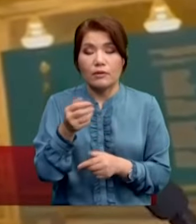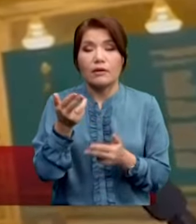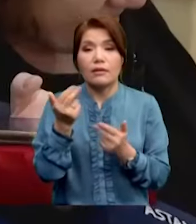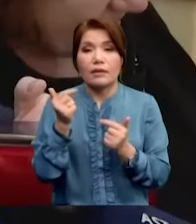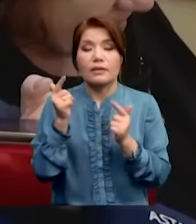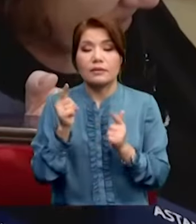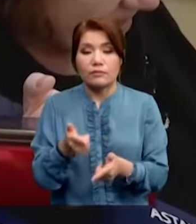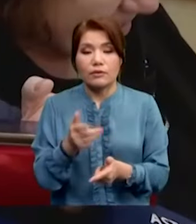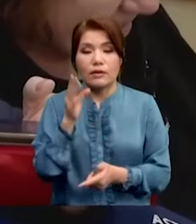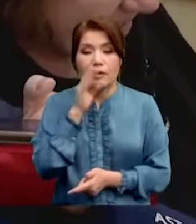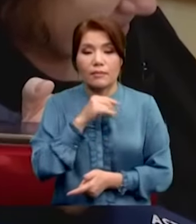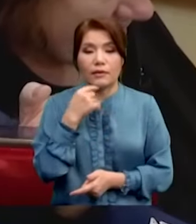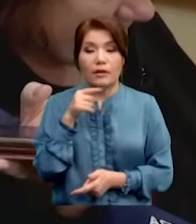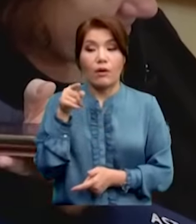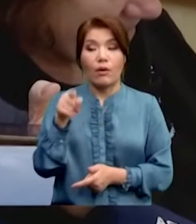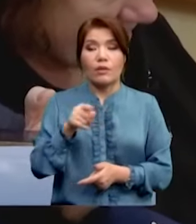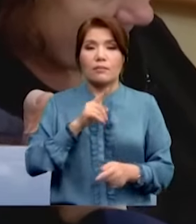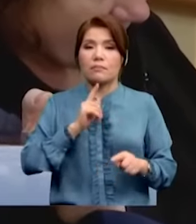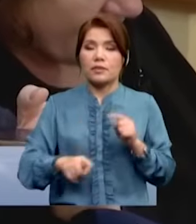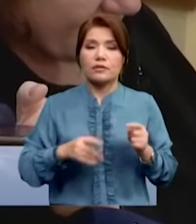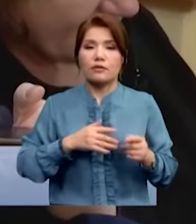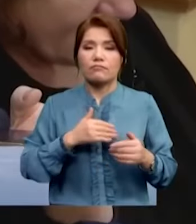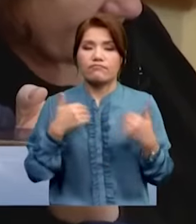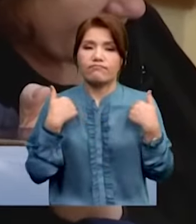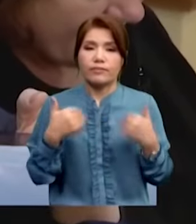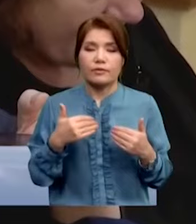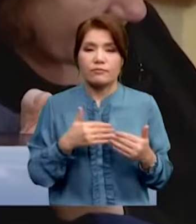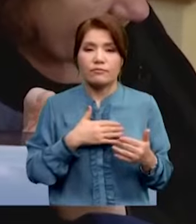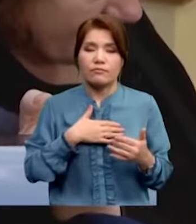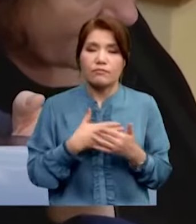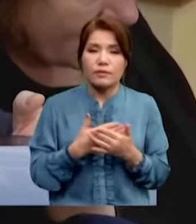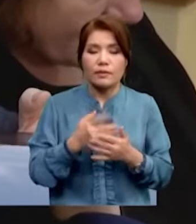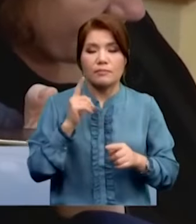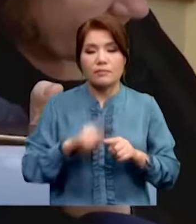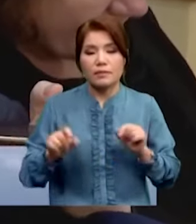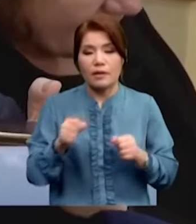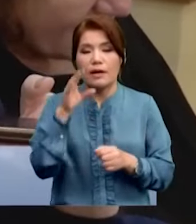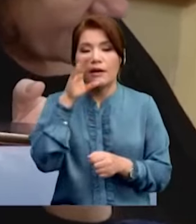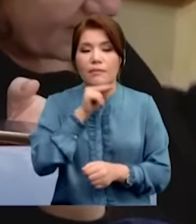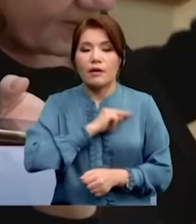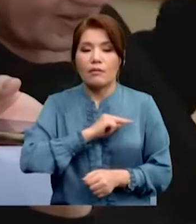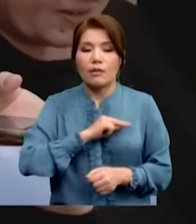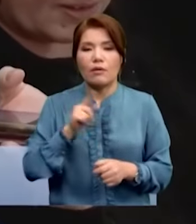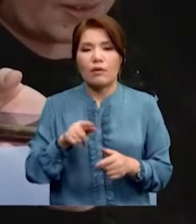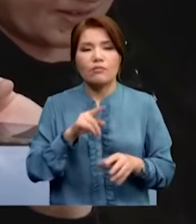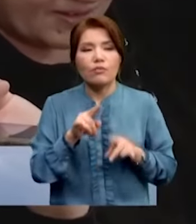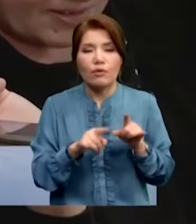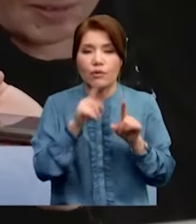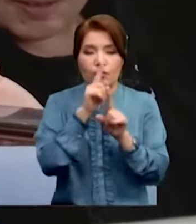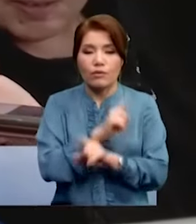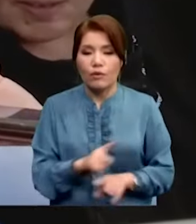сможет. Вот он оперативник, он силовик, он привык так работать, он не будет уговаривать. Значит, для